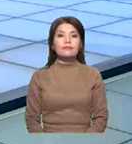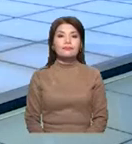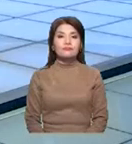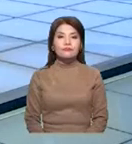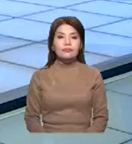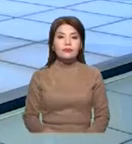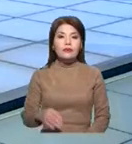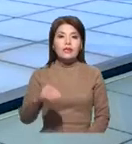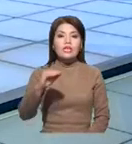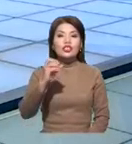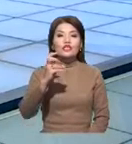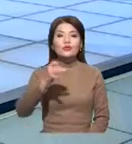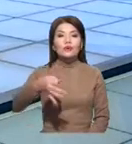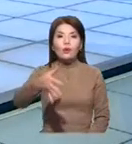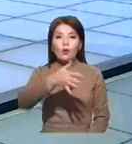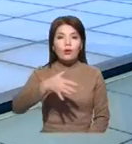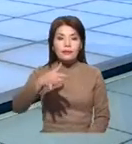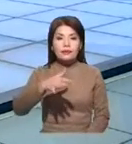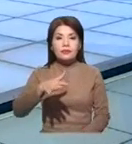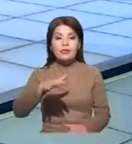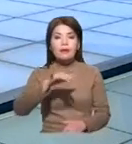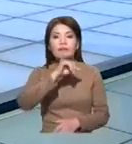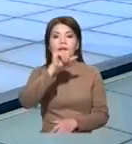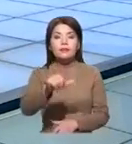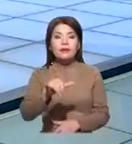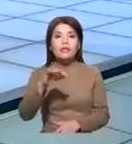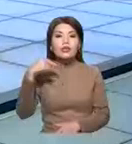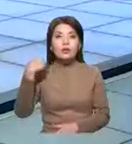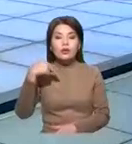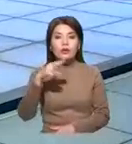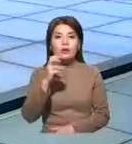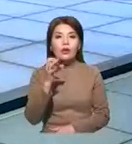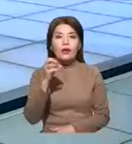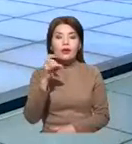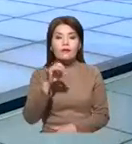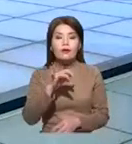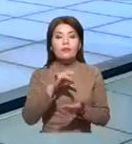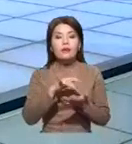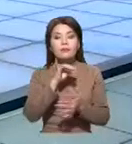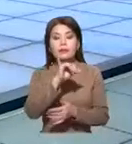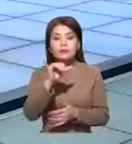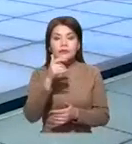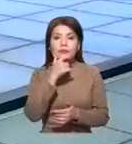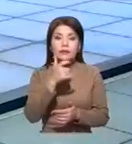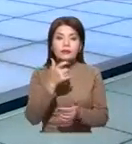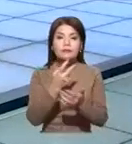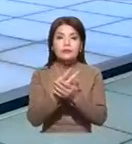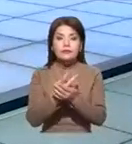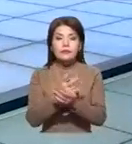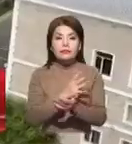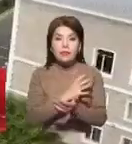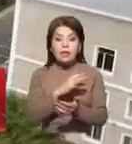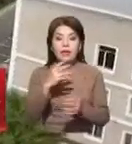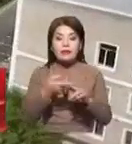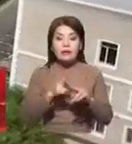Ряд новых объектов показали Касым-Жомарту Токаеву в новой области ЖТСУ. Глава государства второй день находится в регионе с рабочей поездкой. На